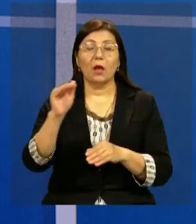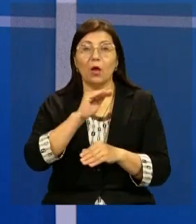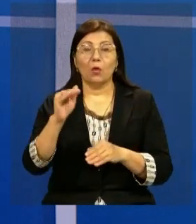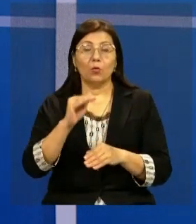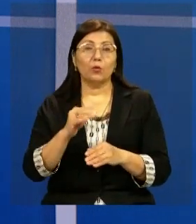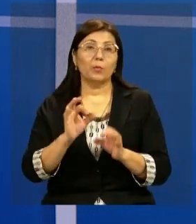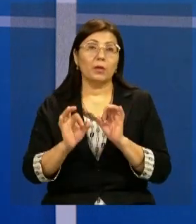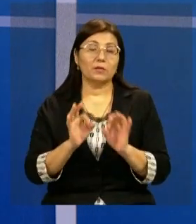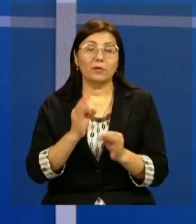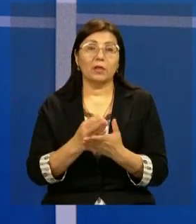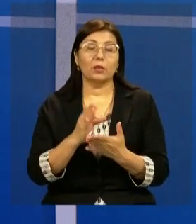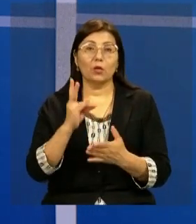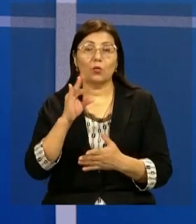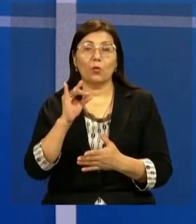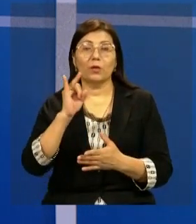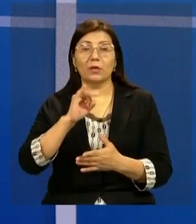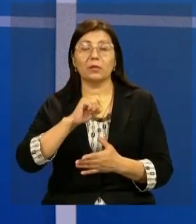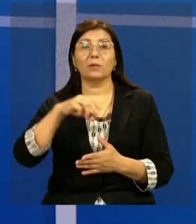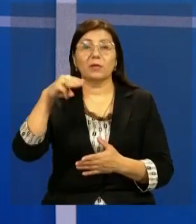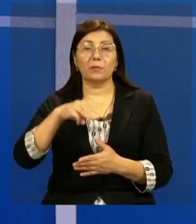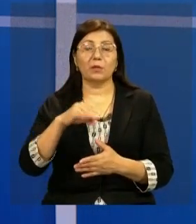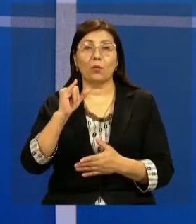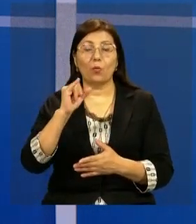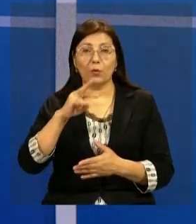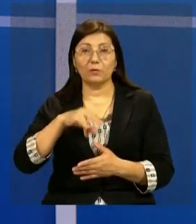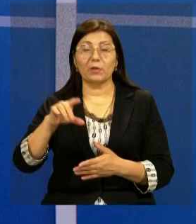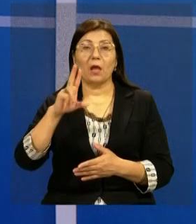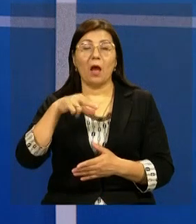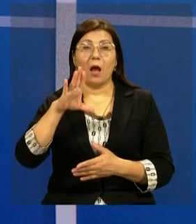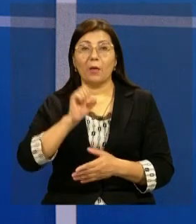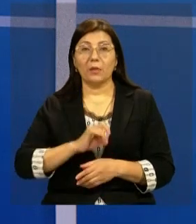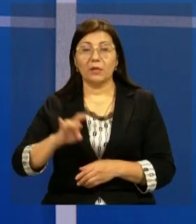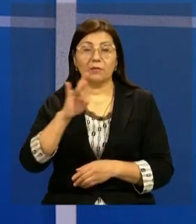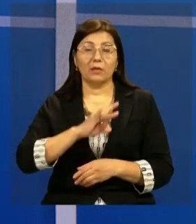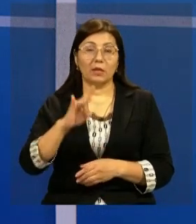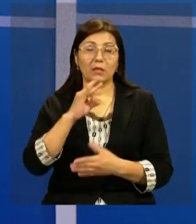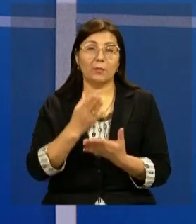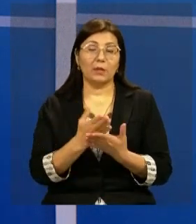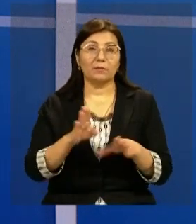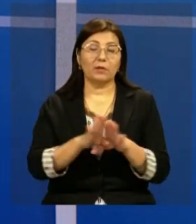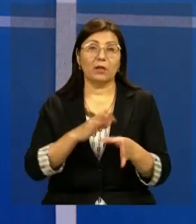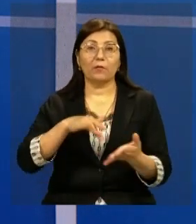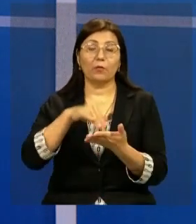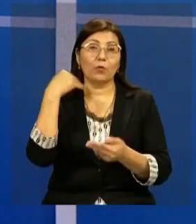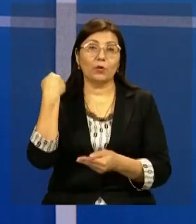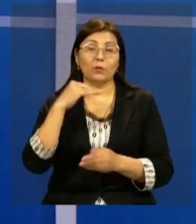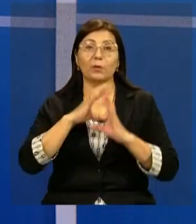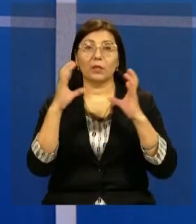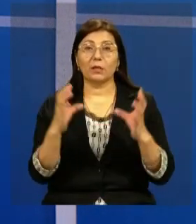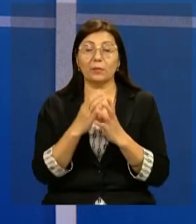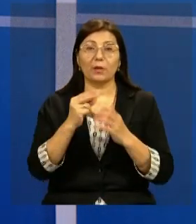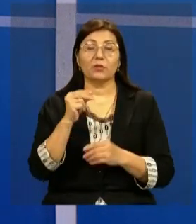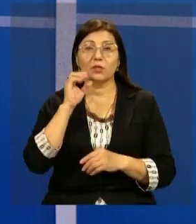спад. Однако в Иргизском, Угалджарском, Тимирском, Уилском, Кабдинском, Атикибийском районах, а также в городе Актюбе сохраняется